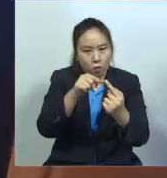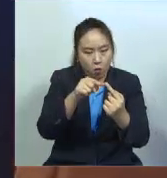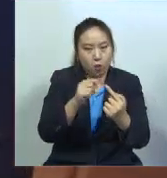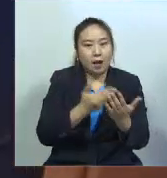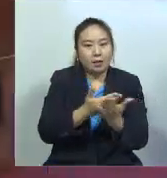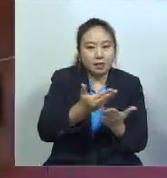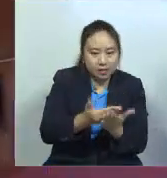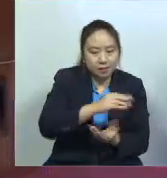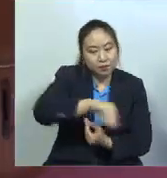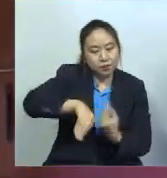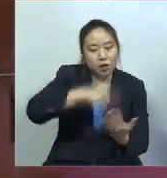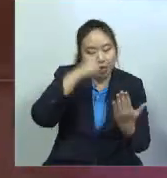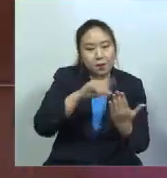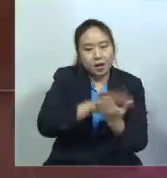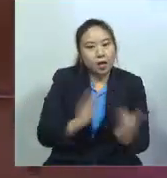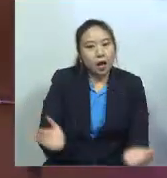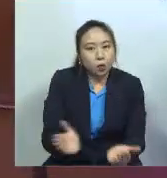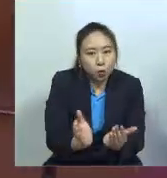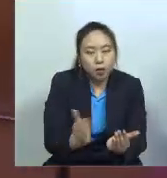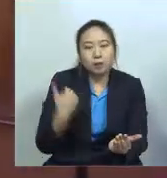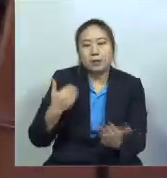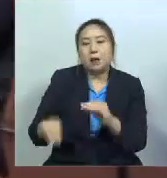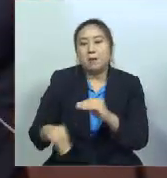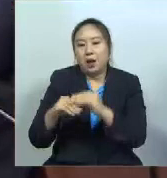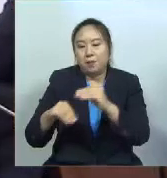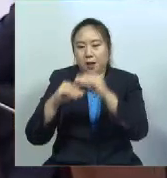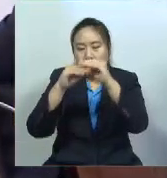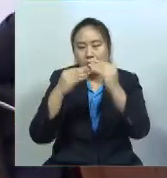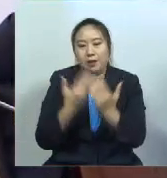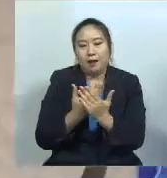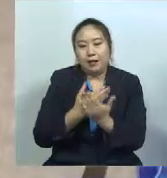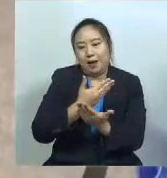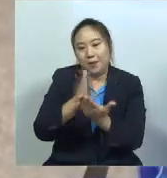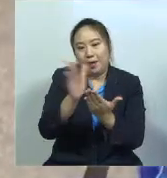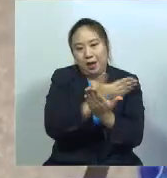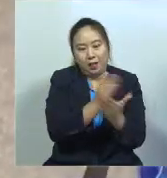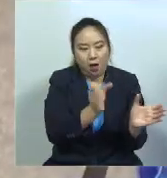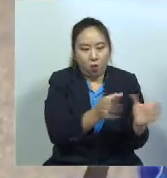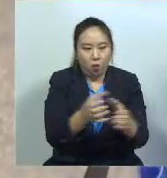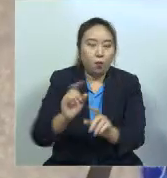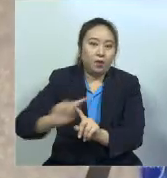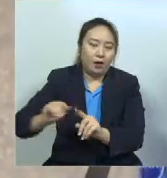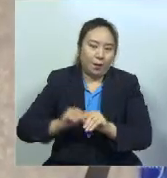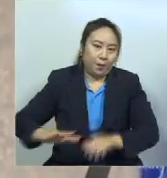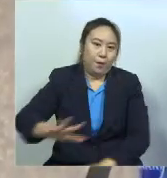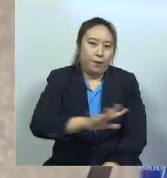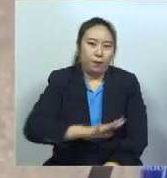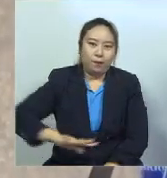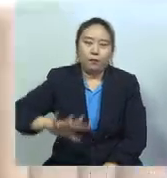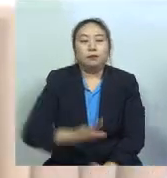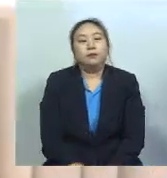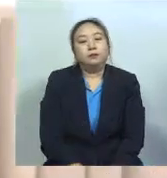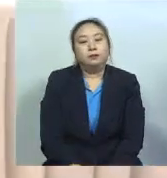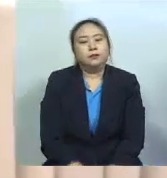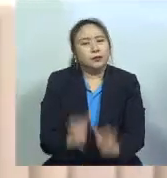บริโภคภายในประเทศและต้องเพิ่มรอบการหมุนของเม็ดเงินกระจายไปยังกลุ่มต่างๆในวงกว้างให้ได้มากที่